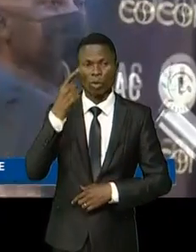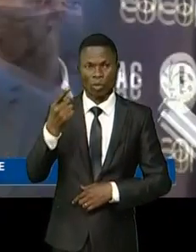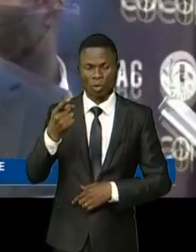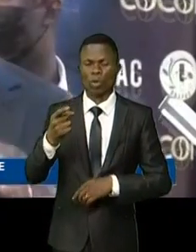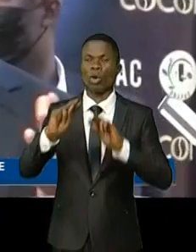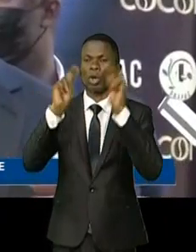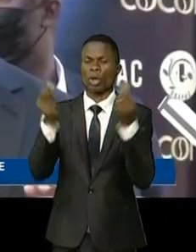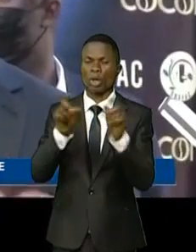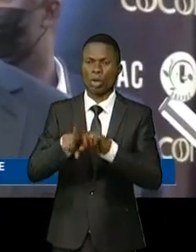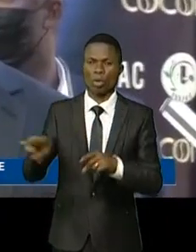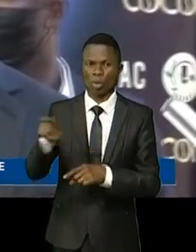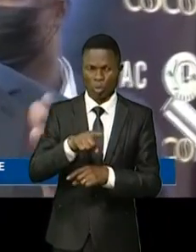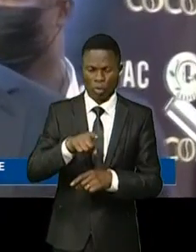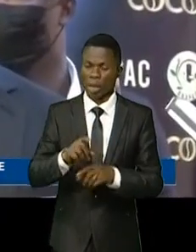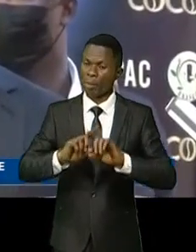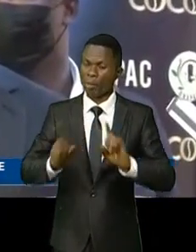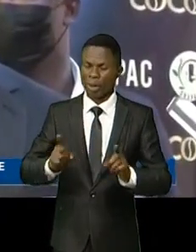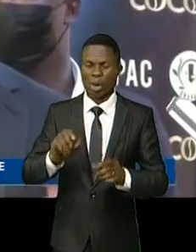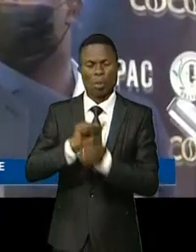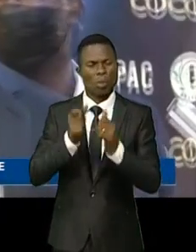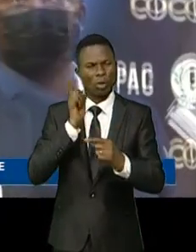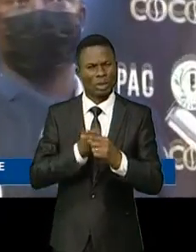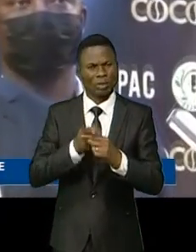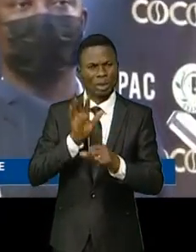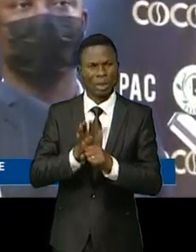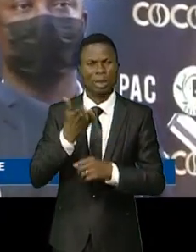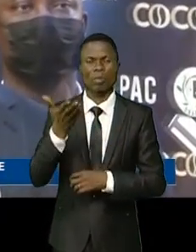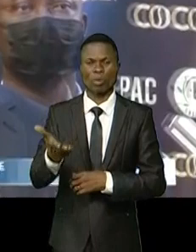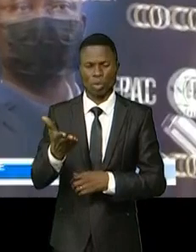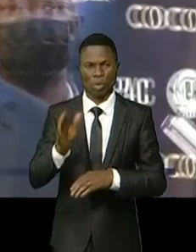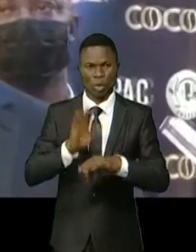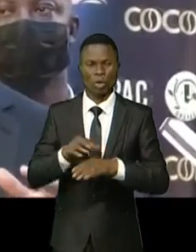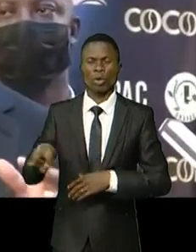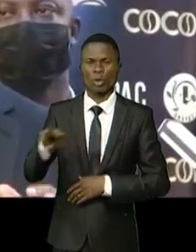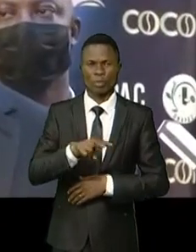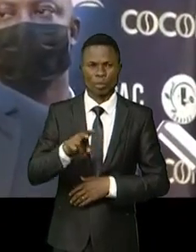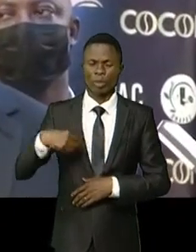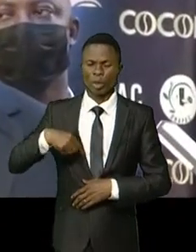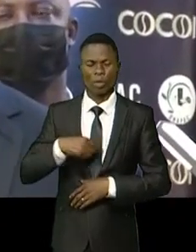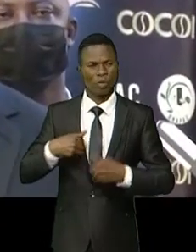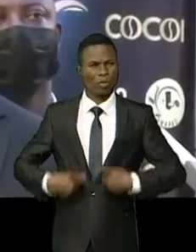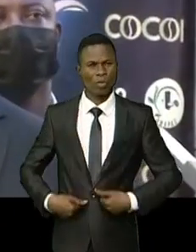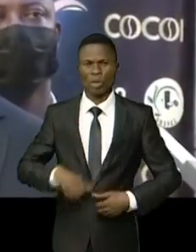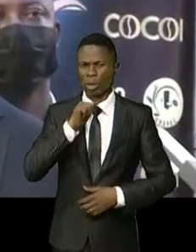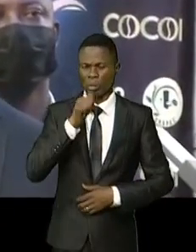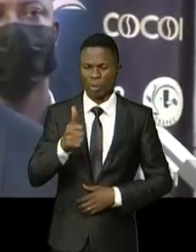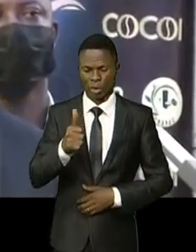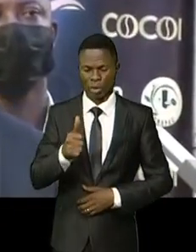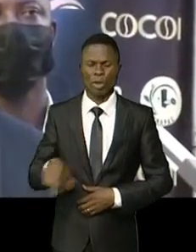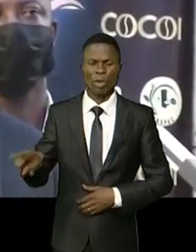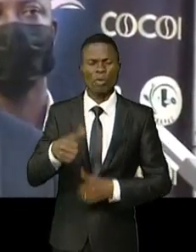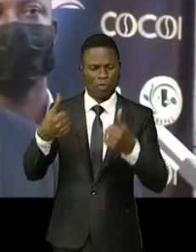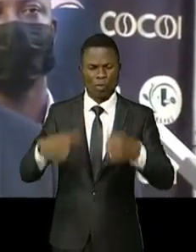vous qui, malgré toutes les difficultés qui se sont présentées, vous ne vous êtes pas découragés. Vous êtes